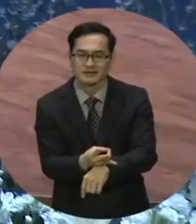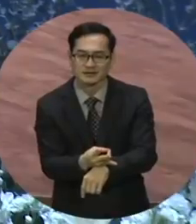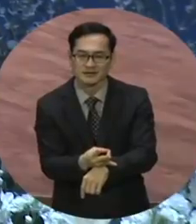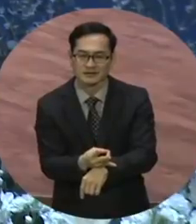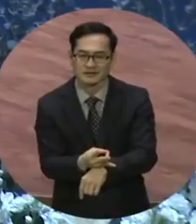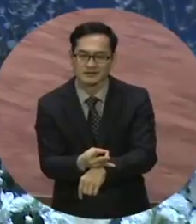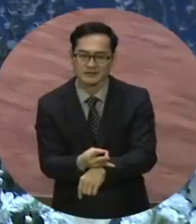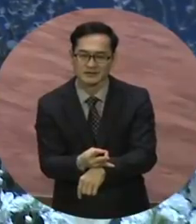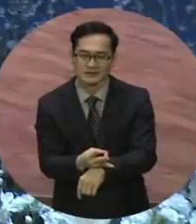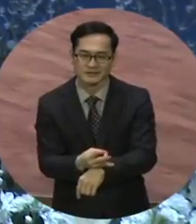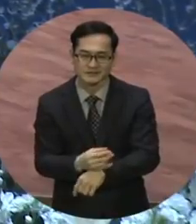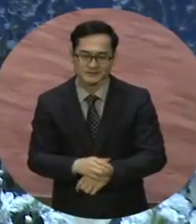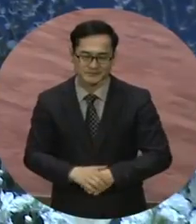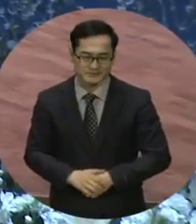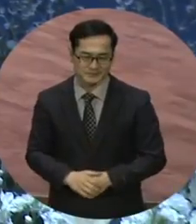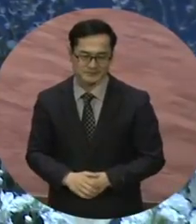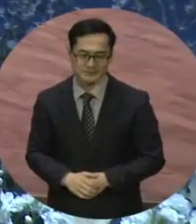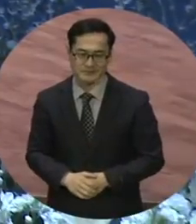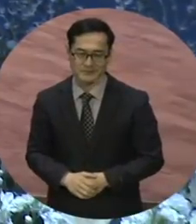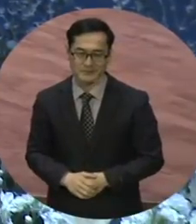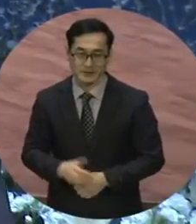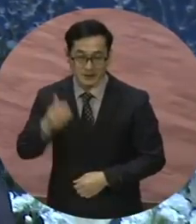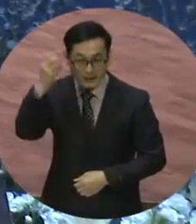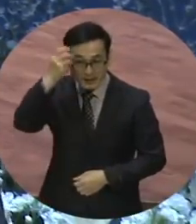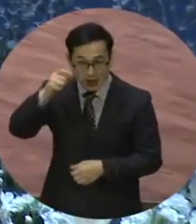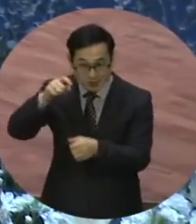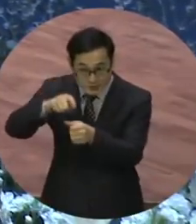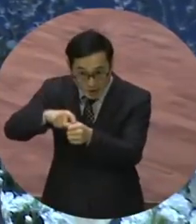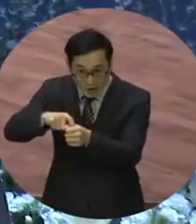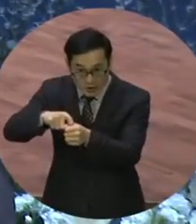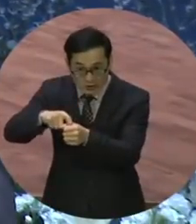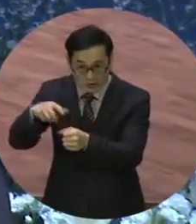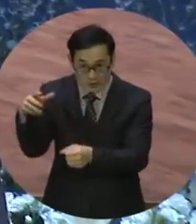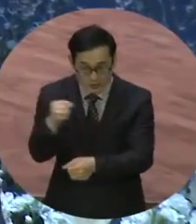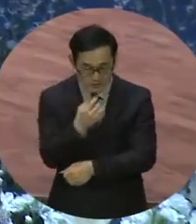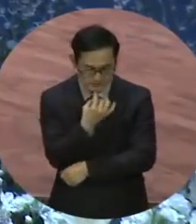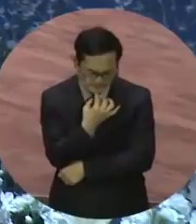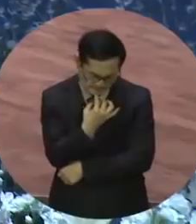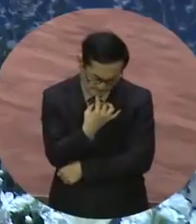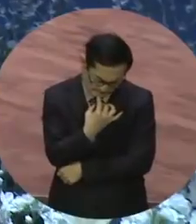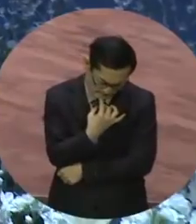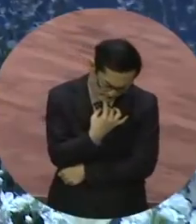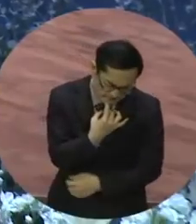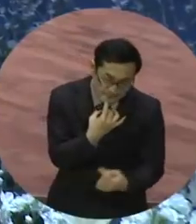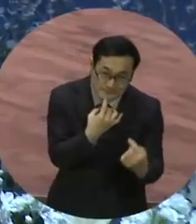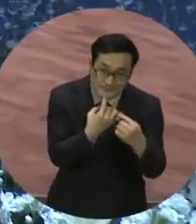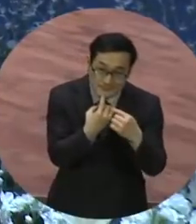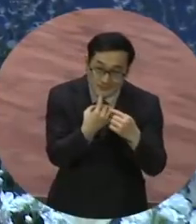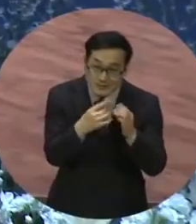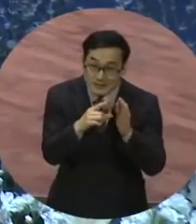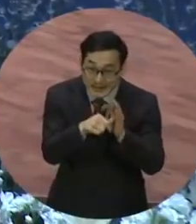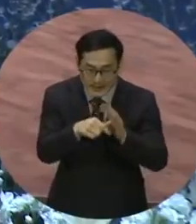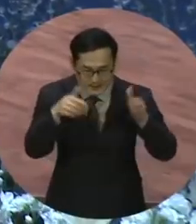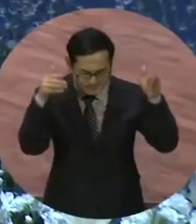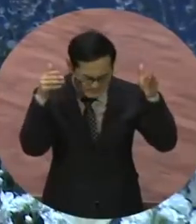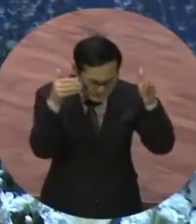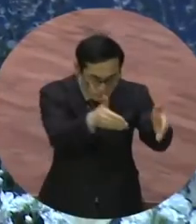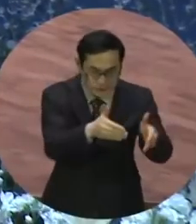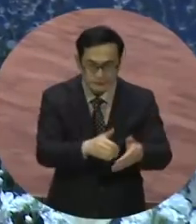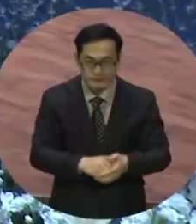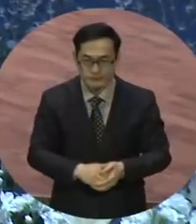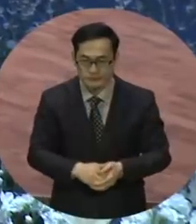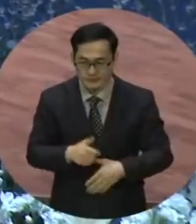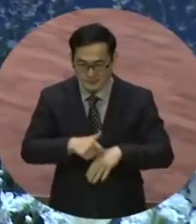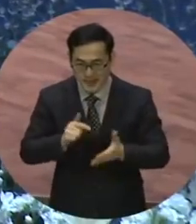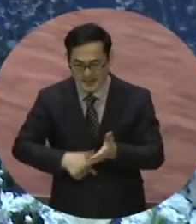영원이에요. 영적으로 이렇게 오직이 될 때, 오직 될 때 올인이 되고 올아웃이 되고